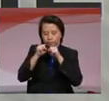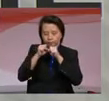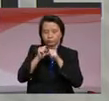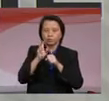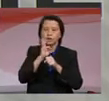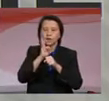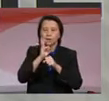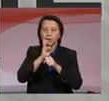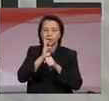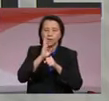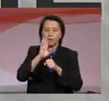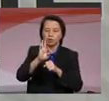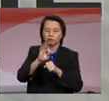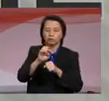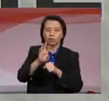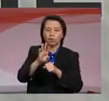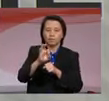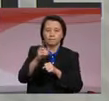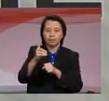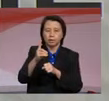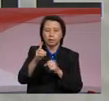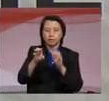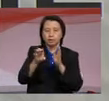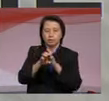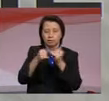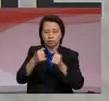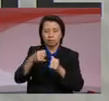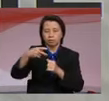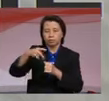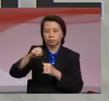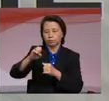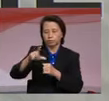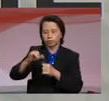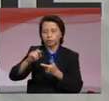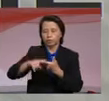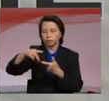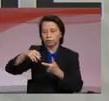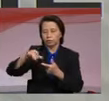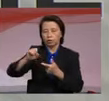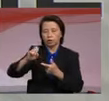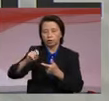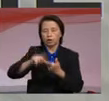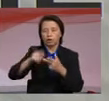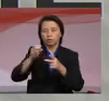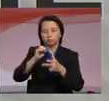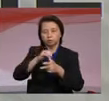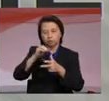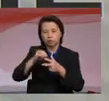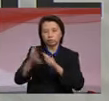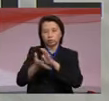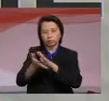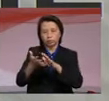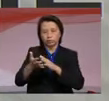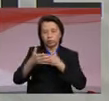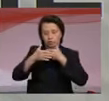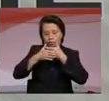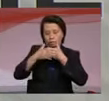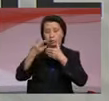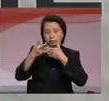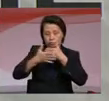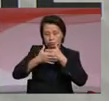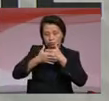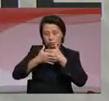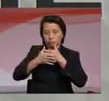air, hydrophobic, misalnya polipropilena, polyester ataupun campurannya. Lapisan ini boleh